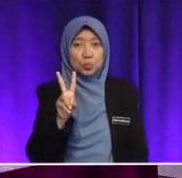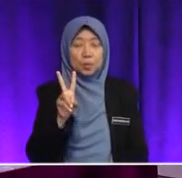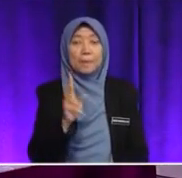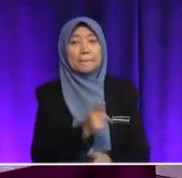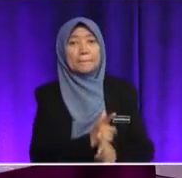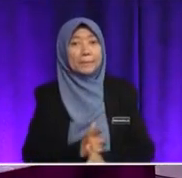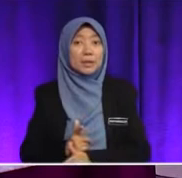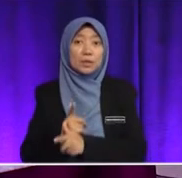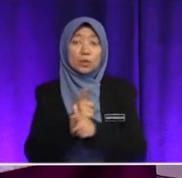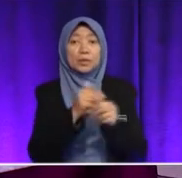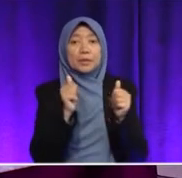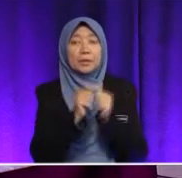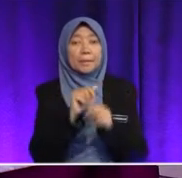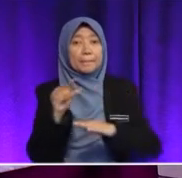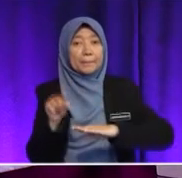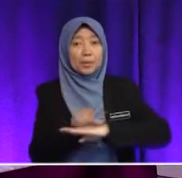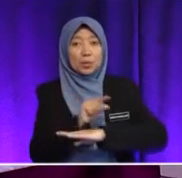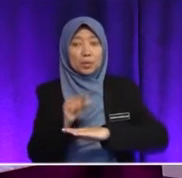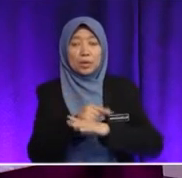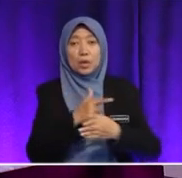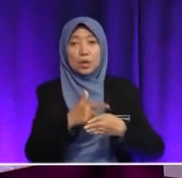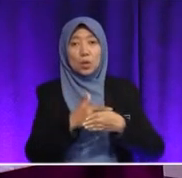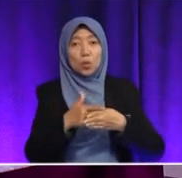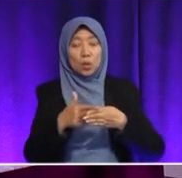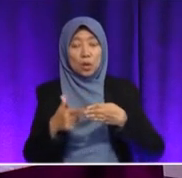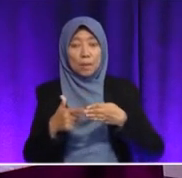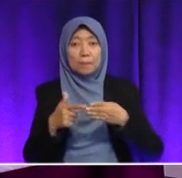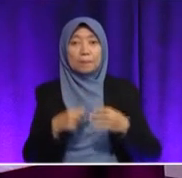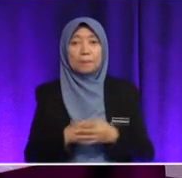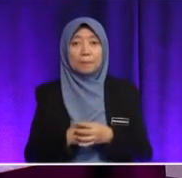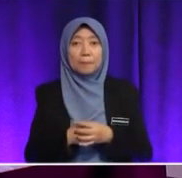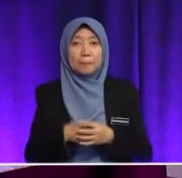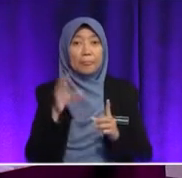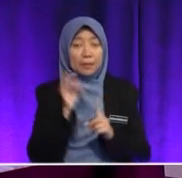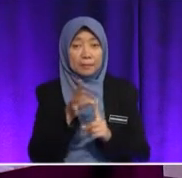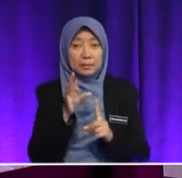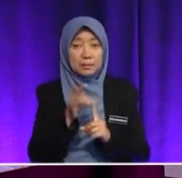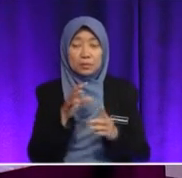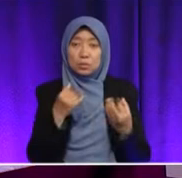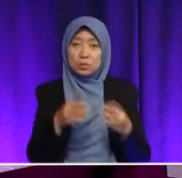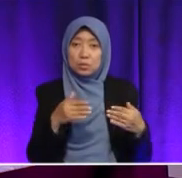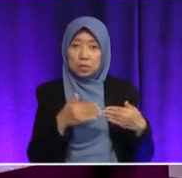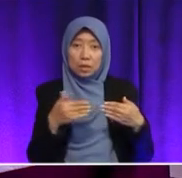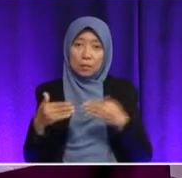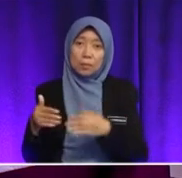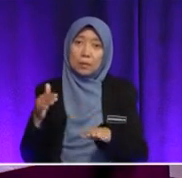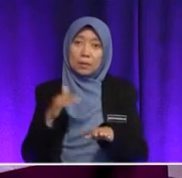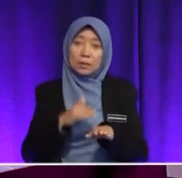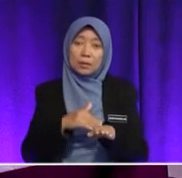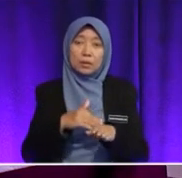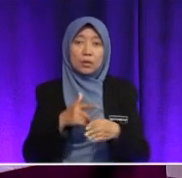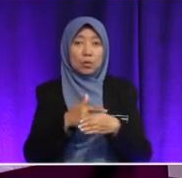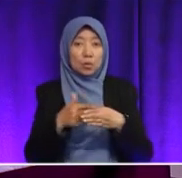perlindungan dengan menggunakan logam korban caddy mana Bos sini D disambung pada logam yang lebih